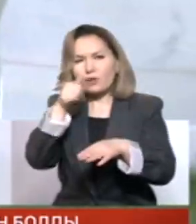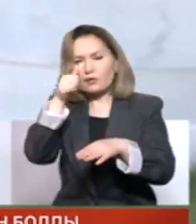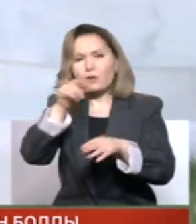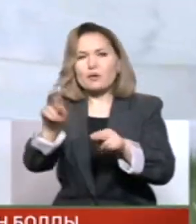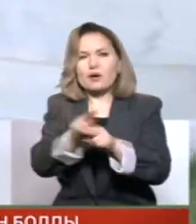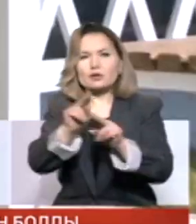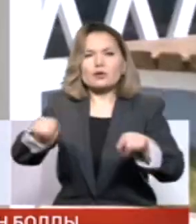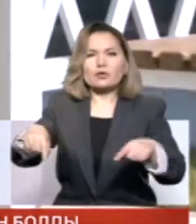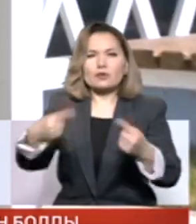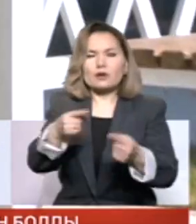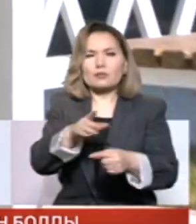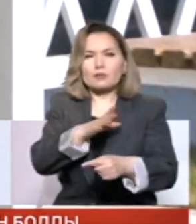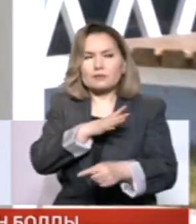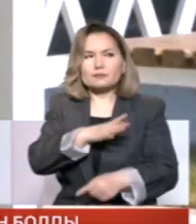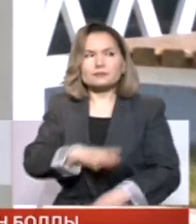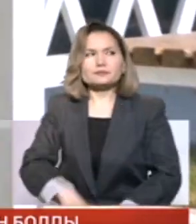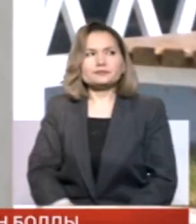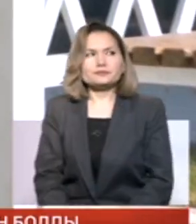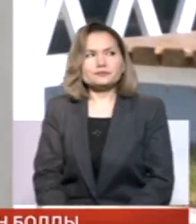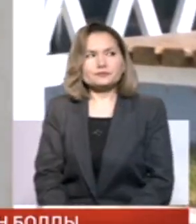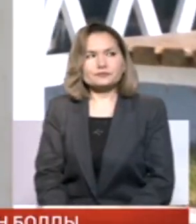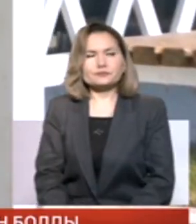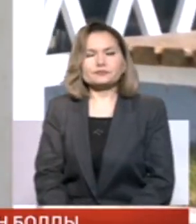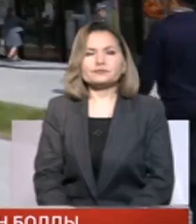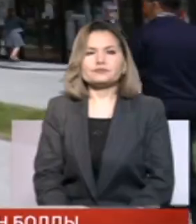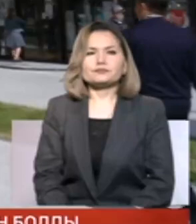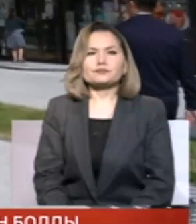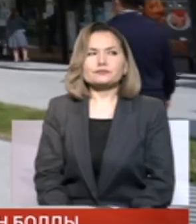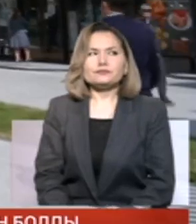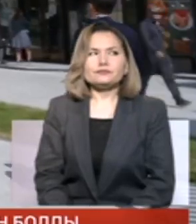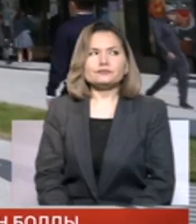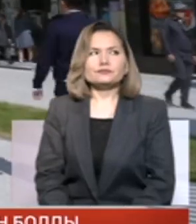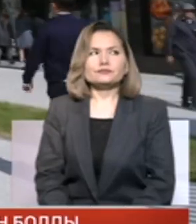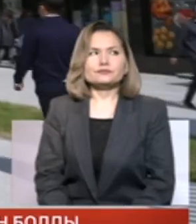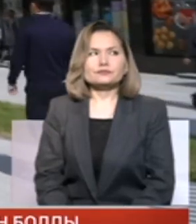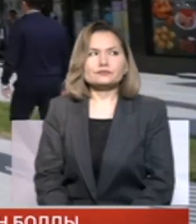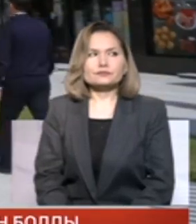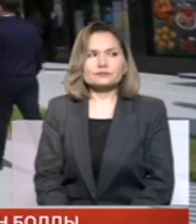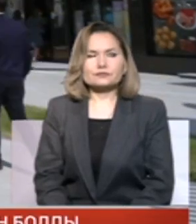қалпына келтірілуде. Ғани Қалмаханов, Нұрлан Нұрбек, Қазақстан ұлттық телеарнасы, Шымкент.